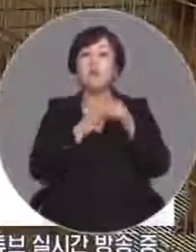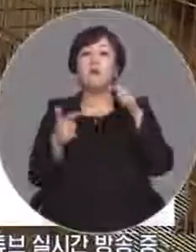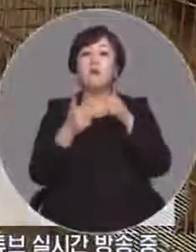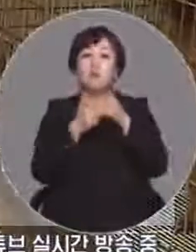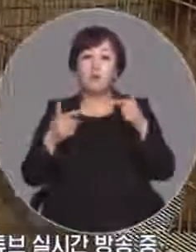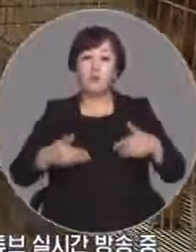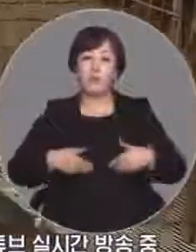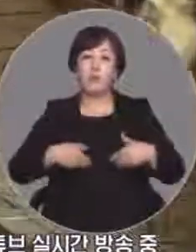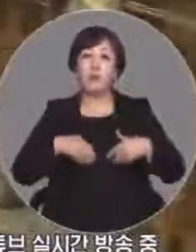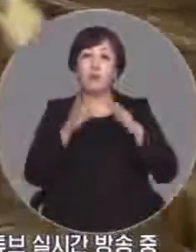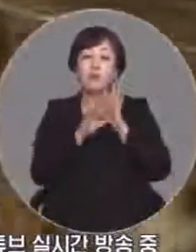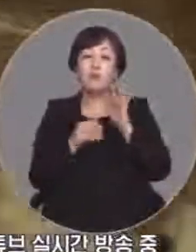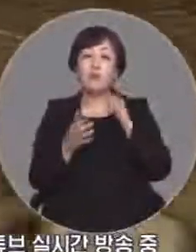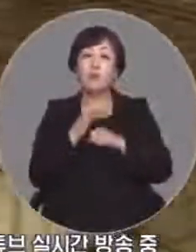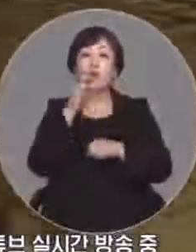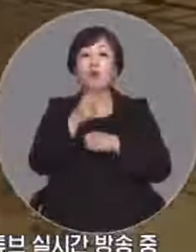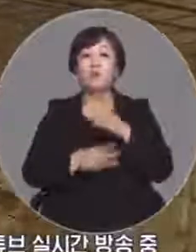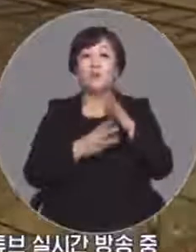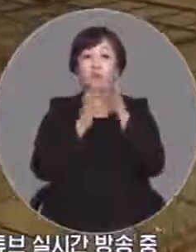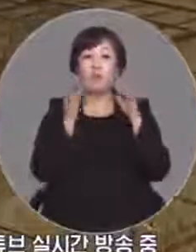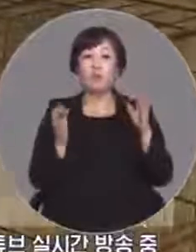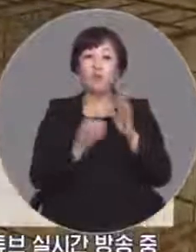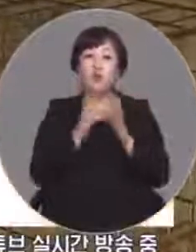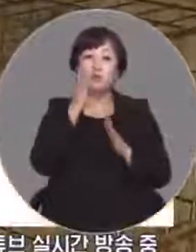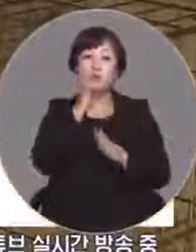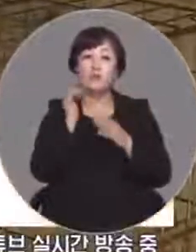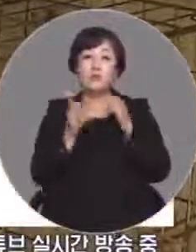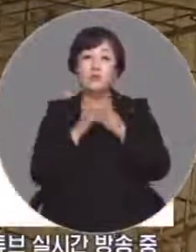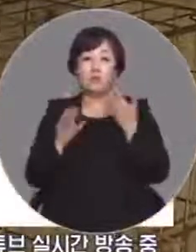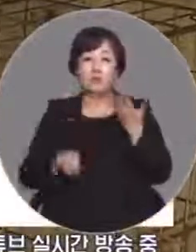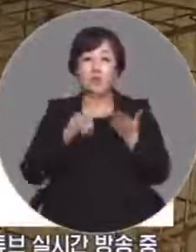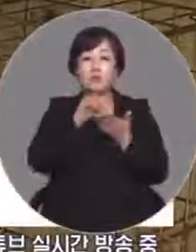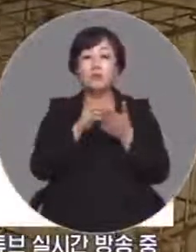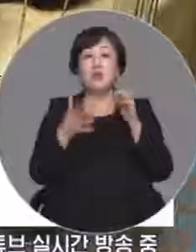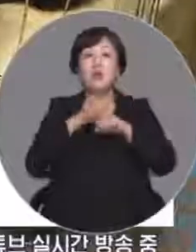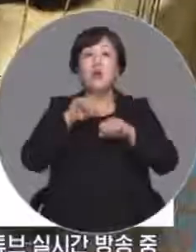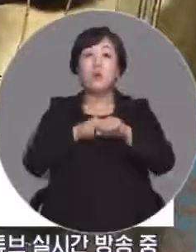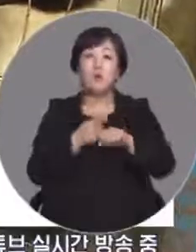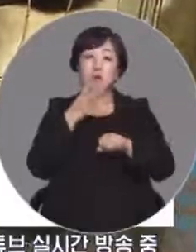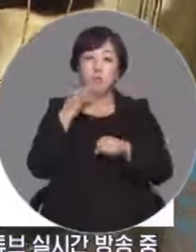아닙니다. 울산에서 지난 3년 동안 반려동물 미등록으로 과태료 등의